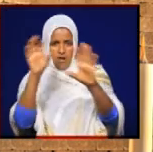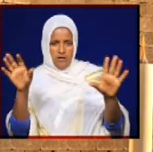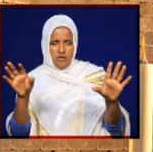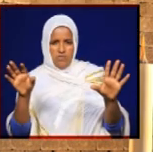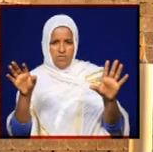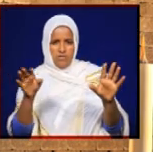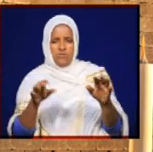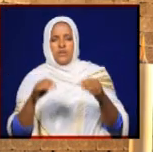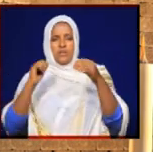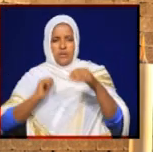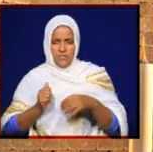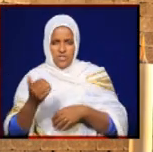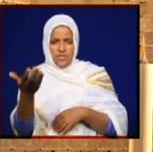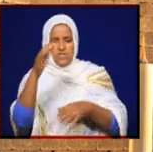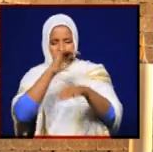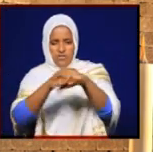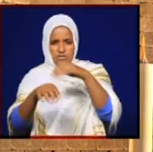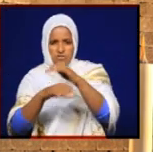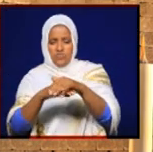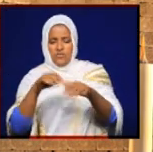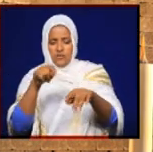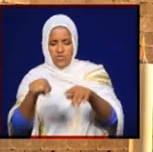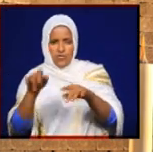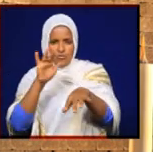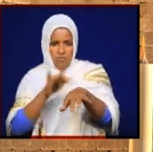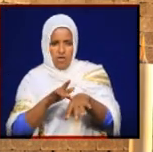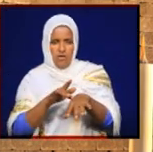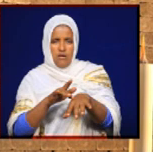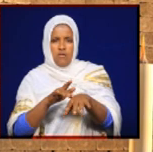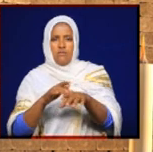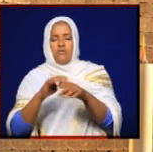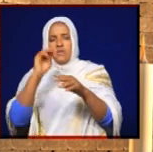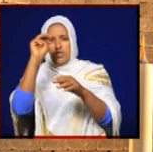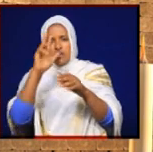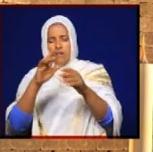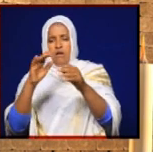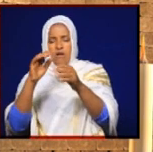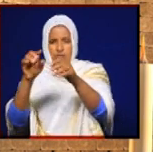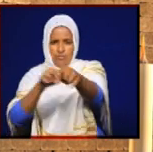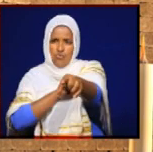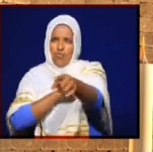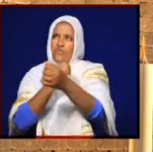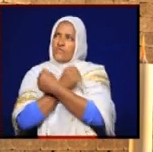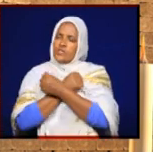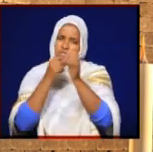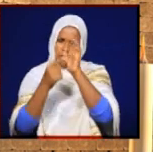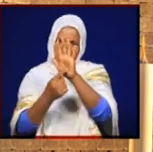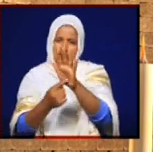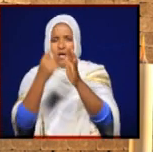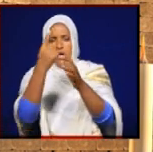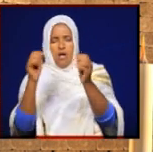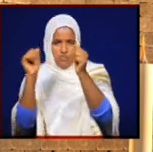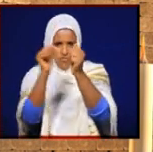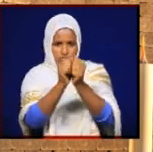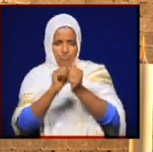ብርሃን የመረት እጅ ከደጁ ላይ ጥላርቆ ፍቅር ሲያሳይ